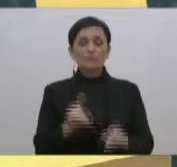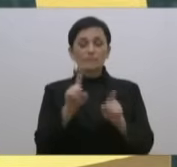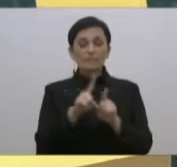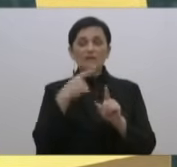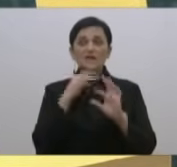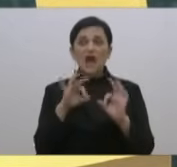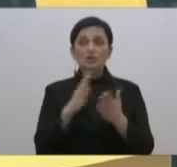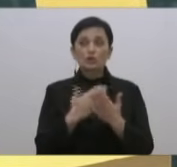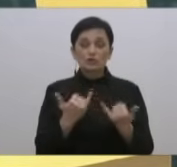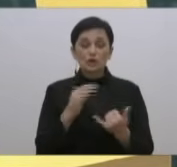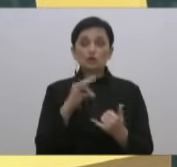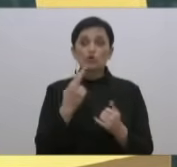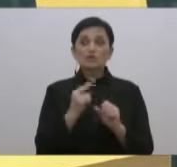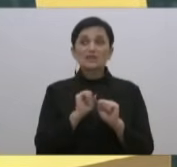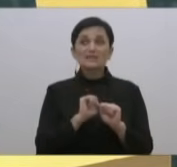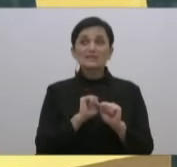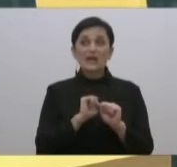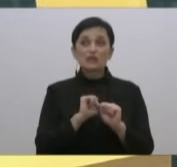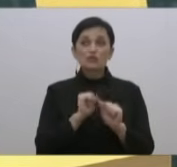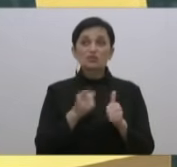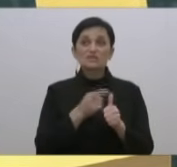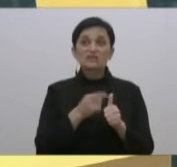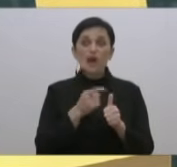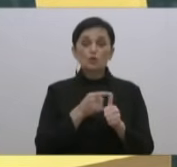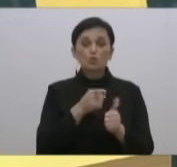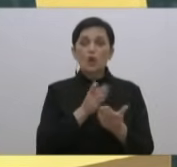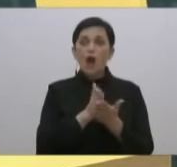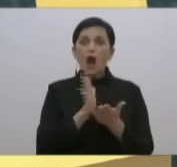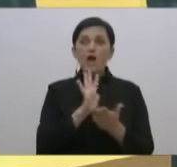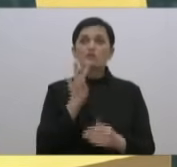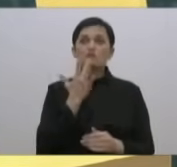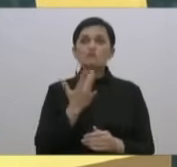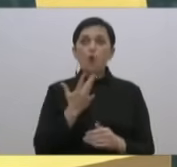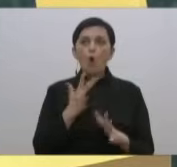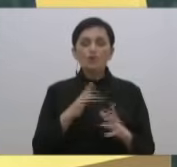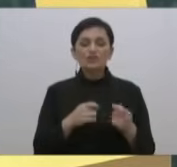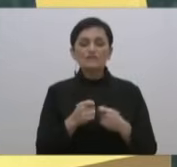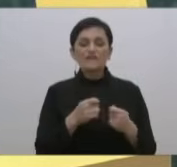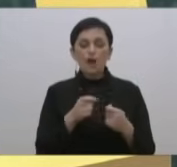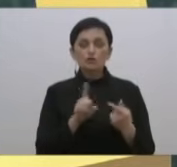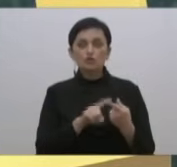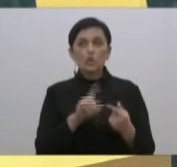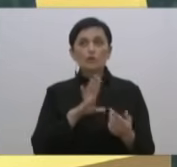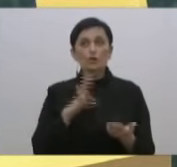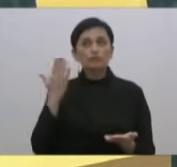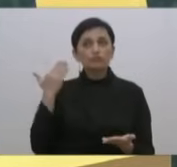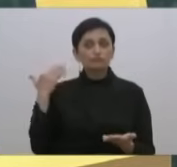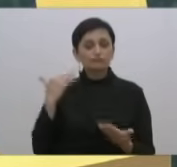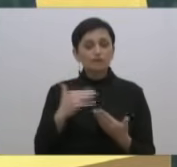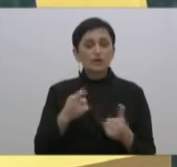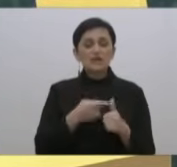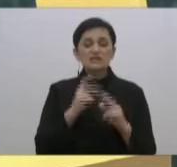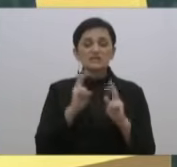ასევე აღსანიშნავია, რომ დღეს სოციალ დაუცველთა სტატუსი აღარ არის პოლიტიკური ვაჭრობის საგანი. რაც აქ ამდე იყო,